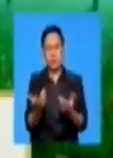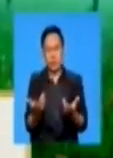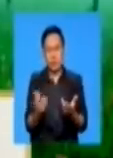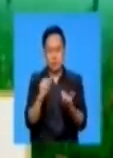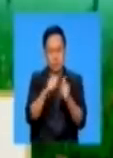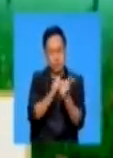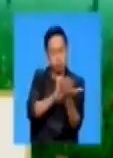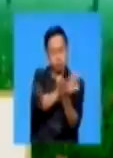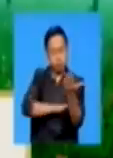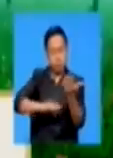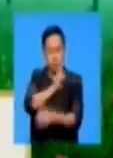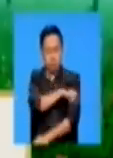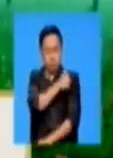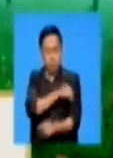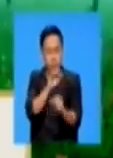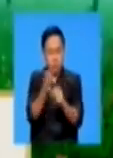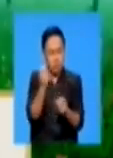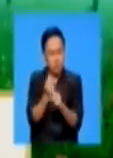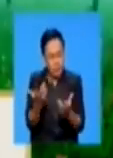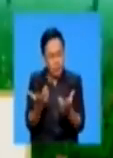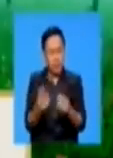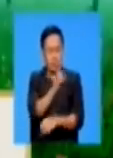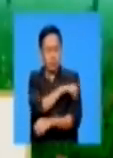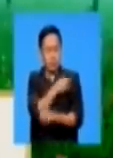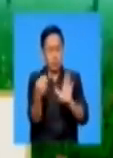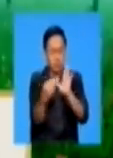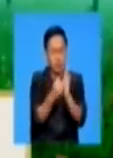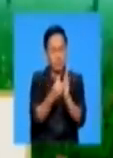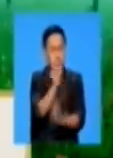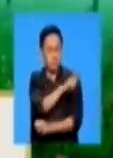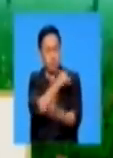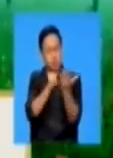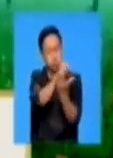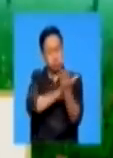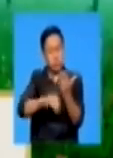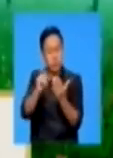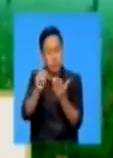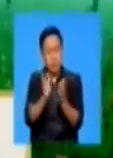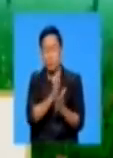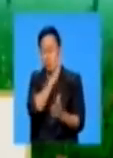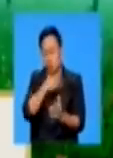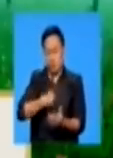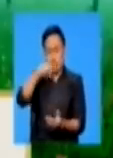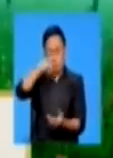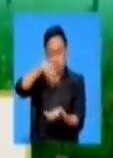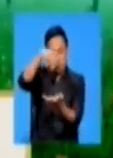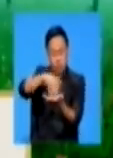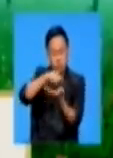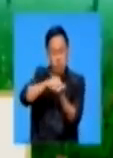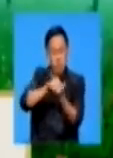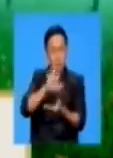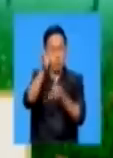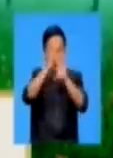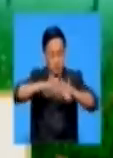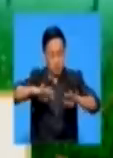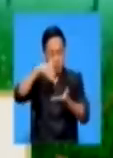ทมีไหมนะแล้วก็การขาดแคลนในการที่จะเป็นฮับเรื่องการสถาบันมันจะต้